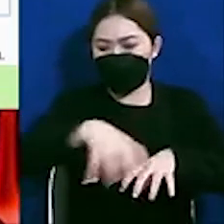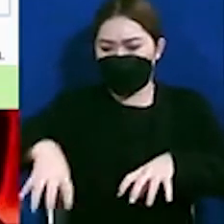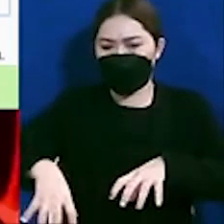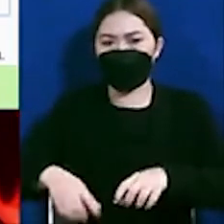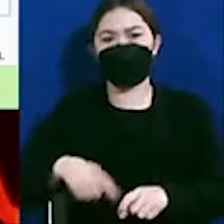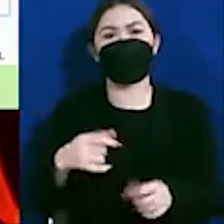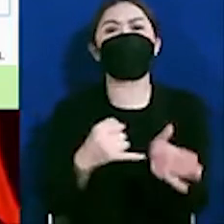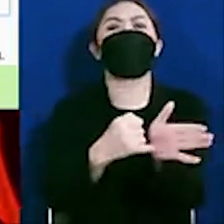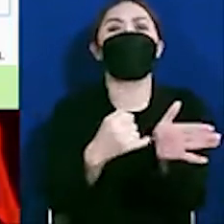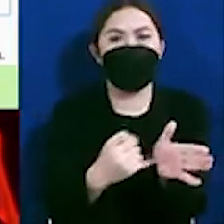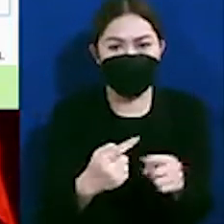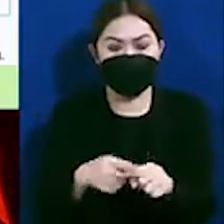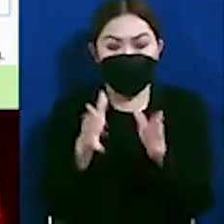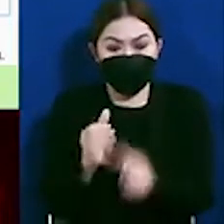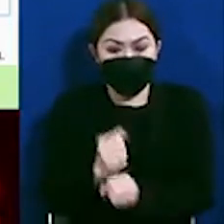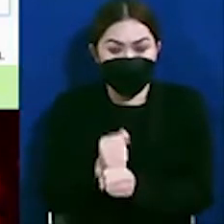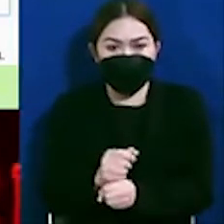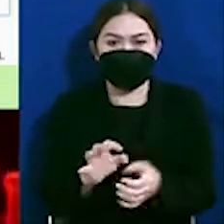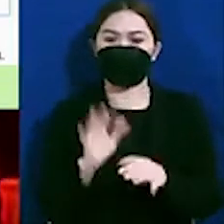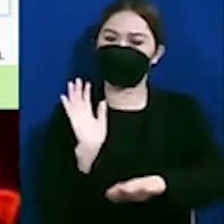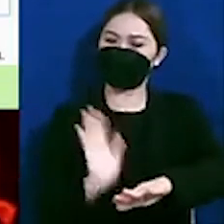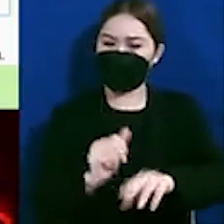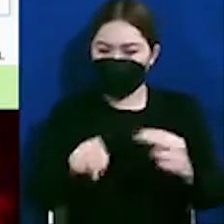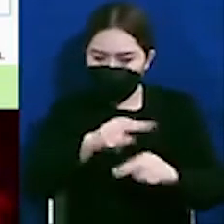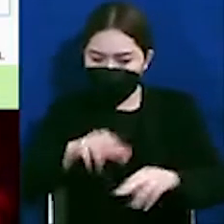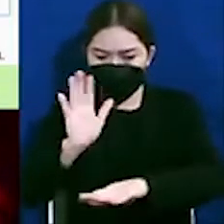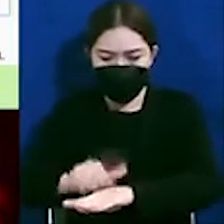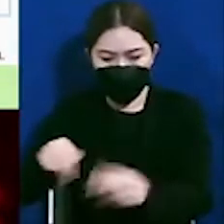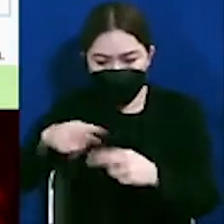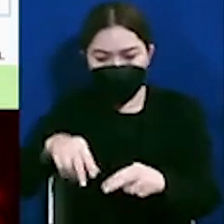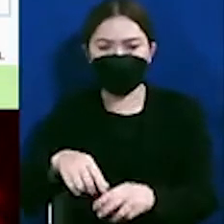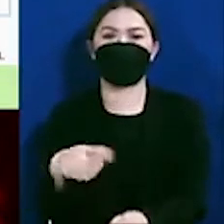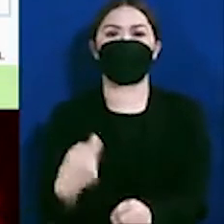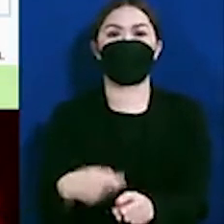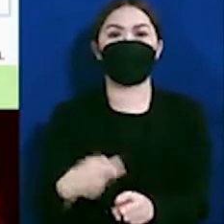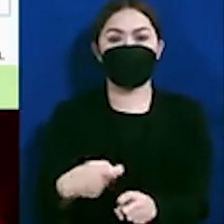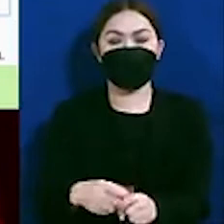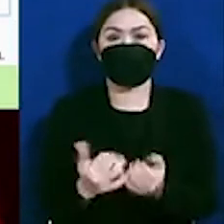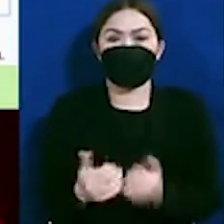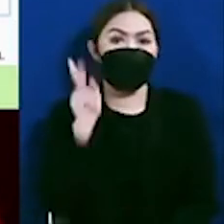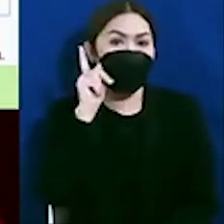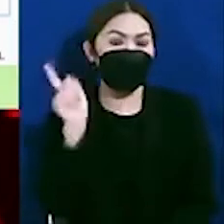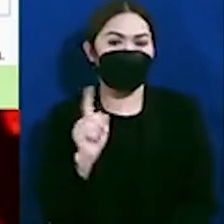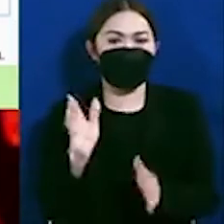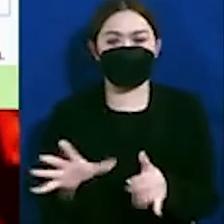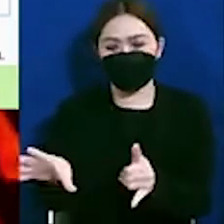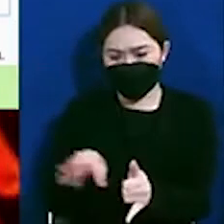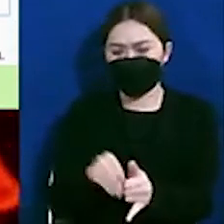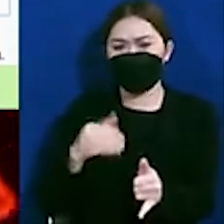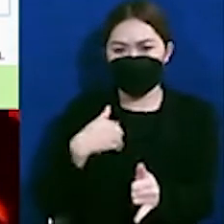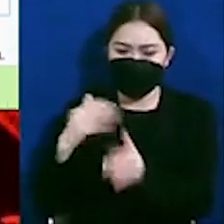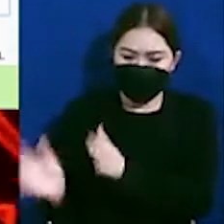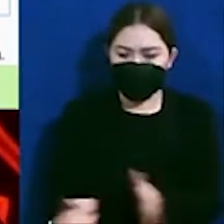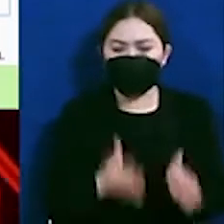ไม่ใช่เรื่องยากจากการเพิ่มบุคลากรที่เชี่ยวชาญมาดูเนี่ยนะครับค่อนข้างยากแล้วก็มีข่าวบุคลากรที่ติดเชื้อเป็น